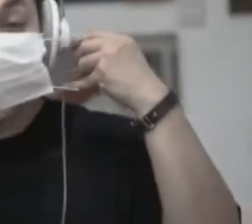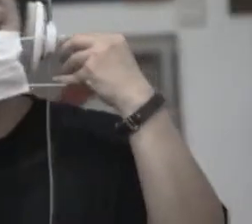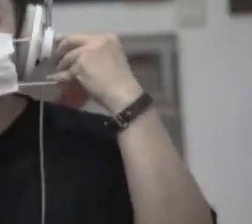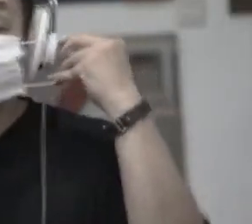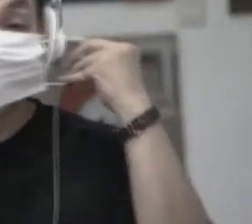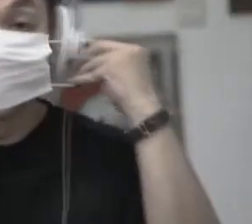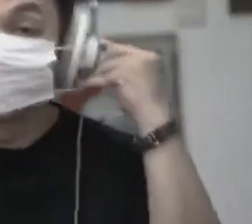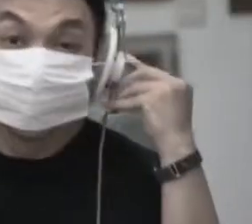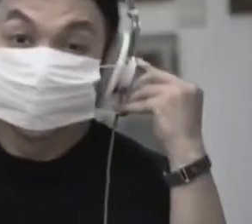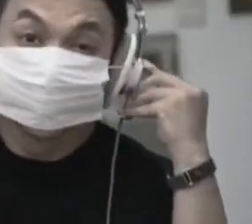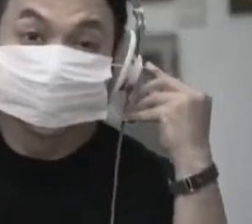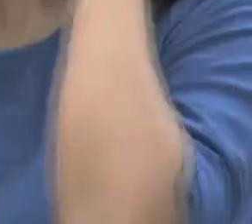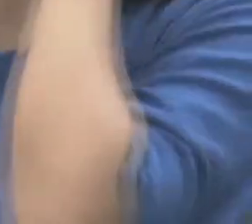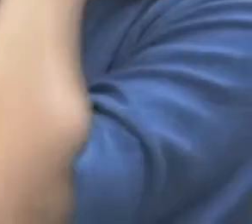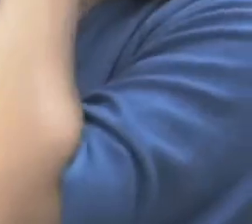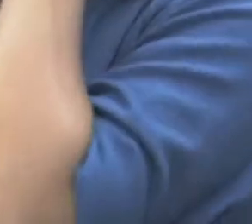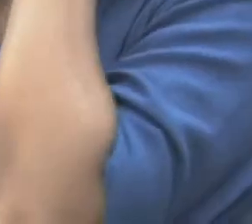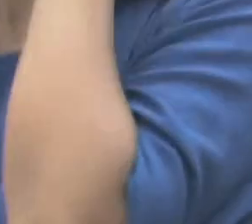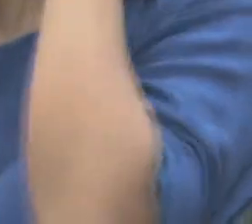pakailah